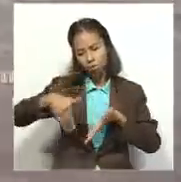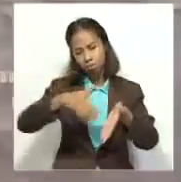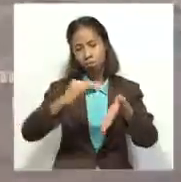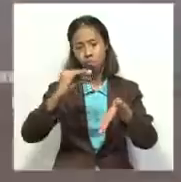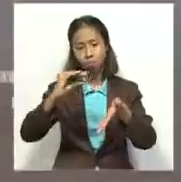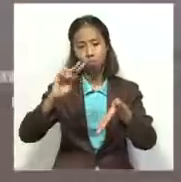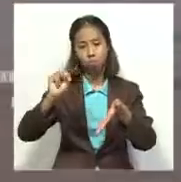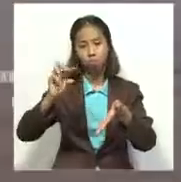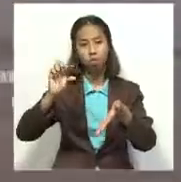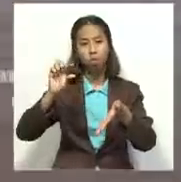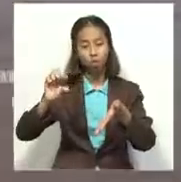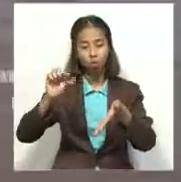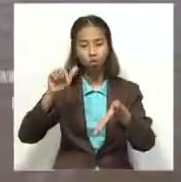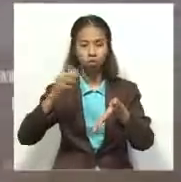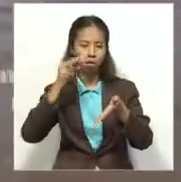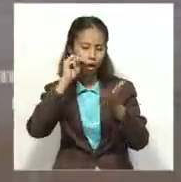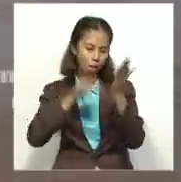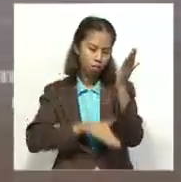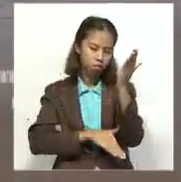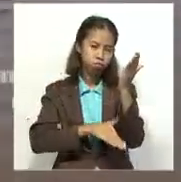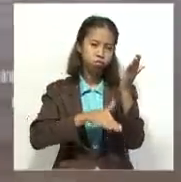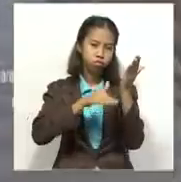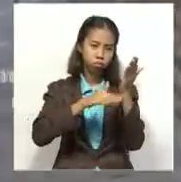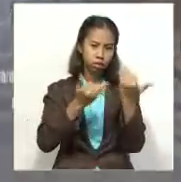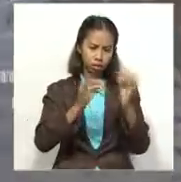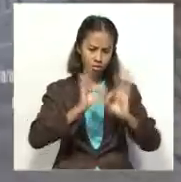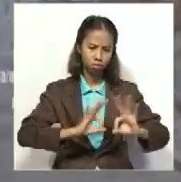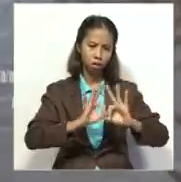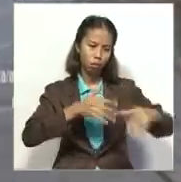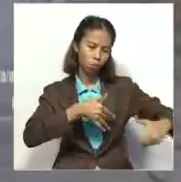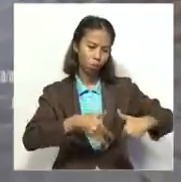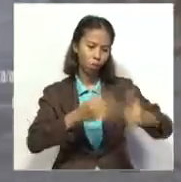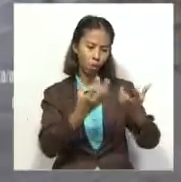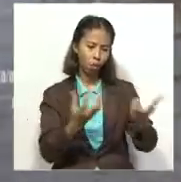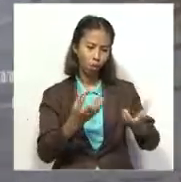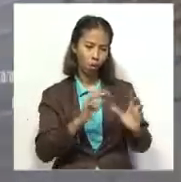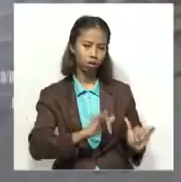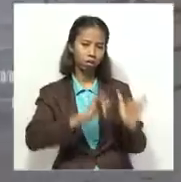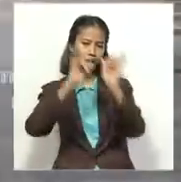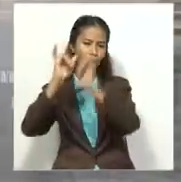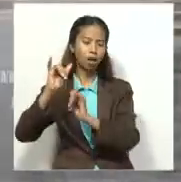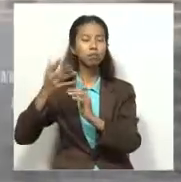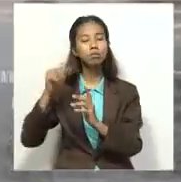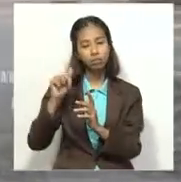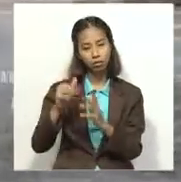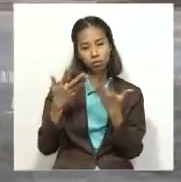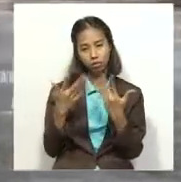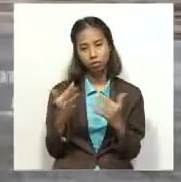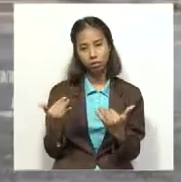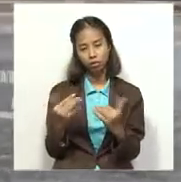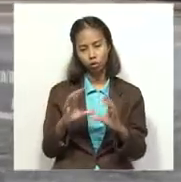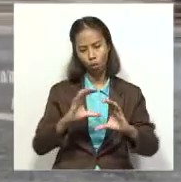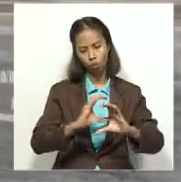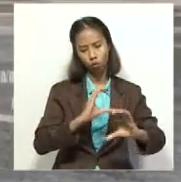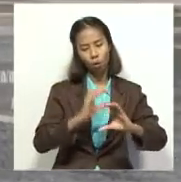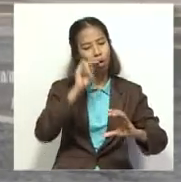ทำให้ประชาชนต้องอพยพสิ่งของขึ้นที่สูงทั้งนี้ในเขตอำเภอศรีเชียงใหม่น้ำโขงได้หนุนเข้าตามท่อ